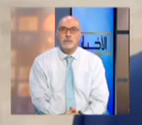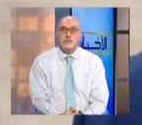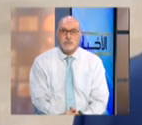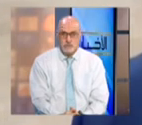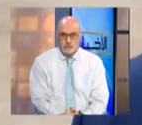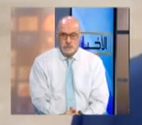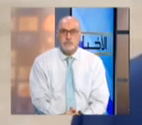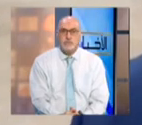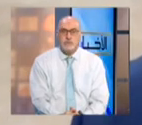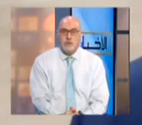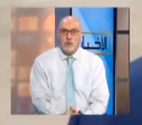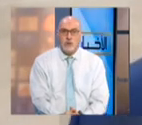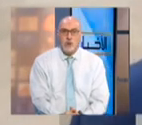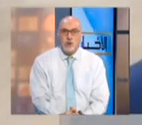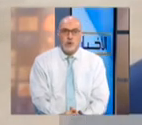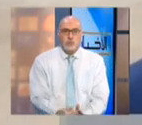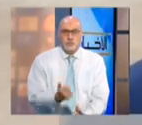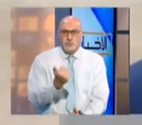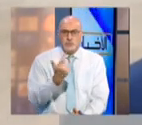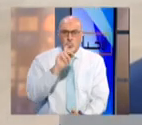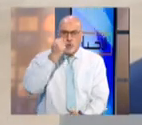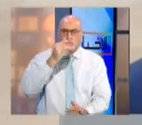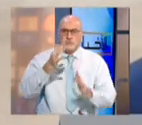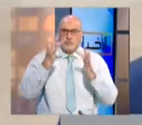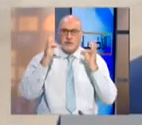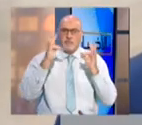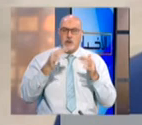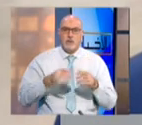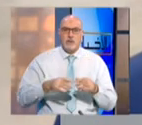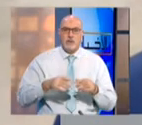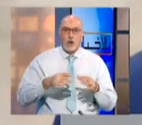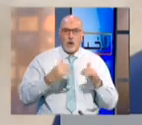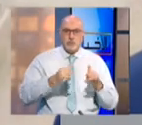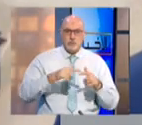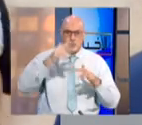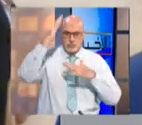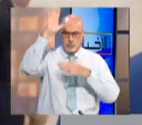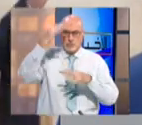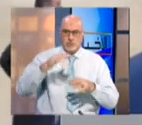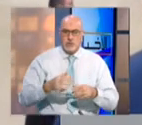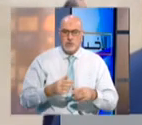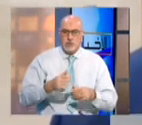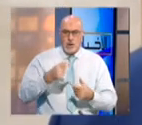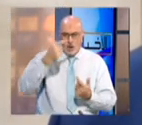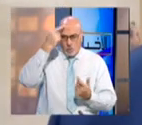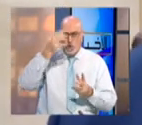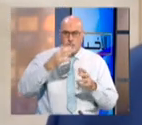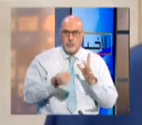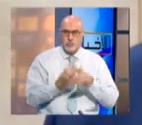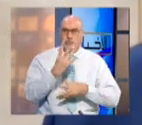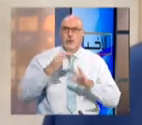وأكد أن الكثير من ذوي الجنسية المزدوجة وجزائريين ممن يؤمنون بالجزائر